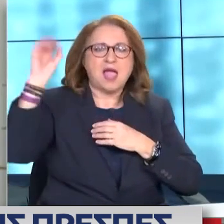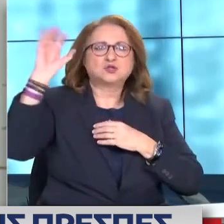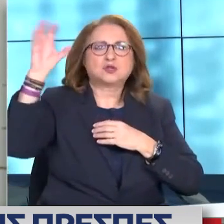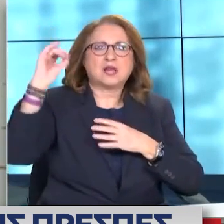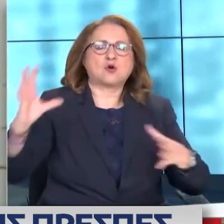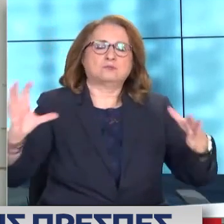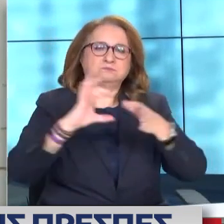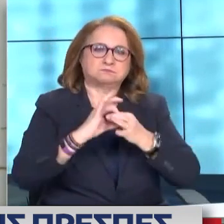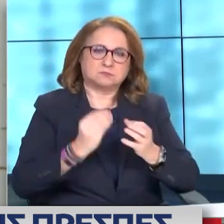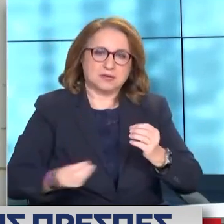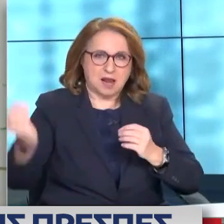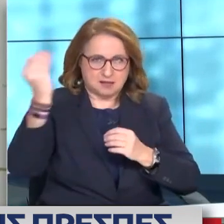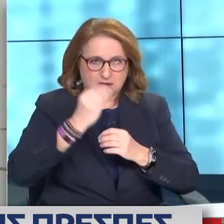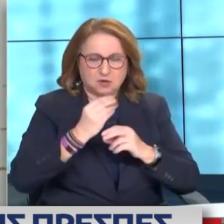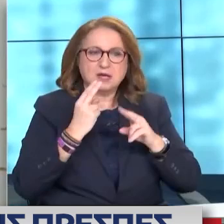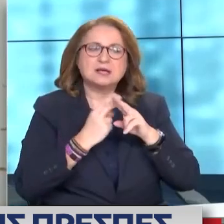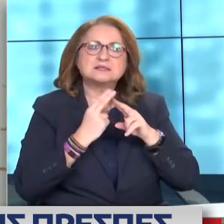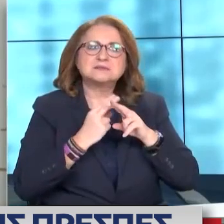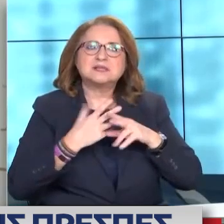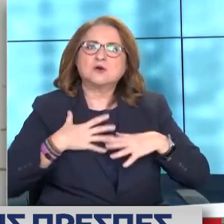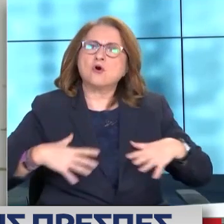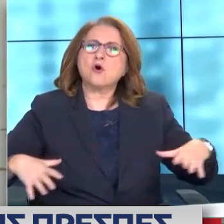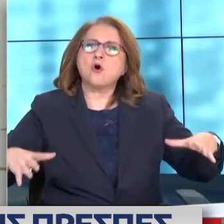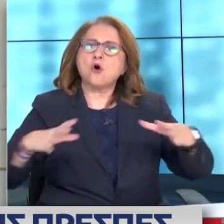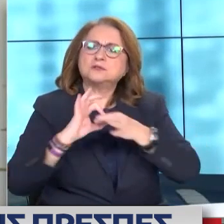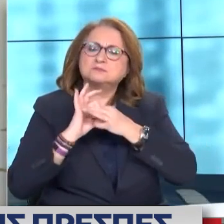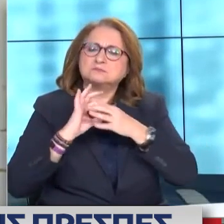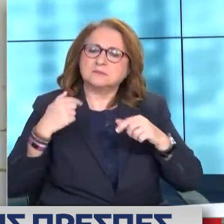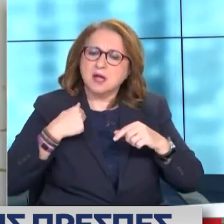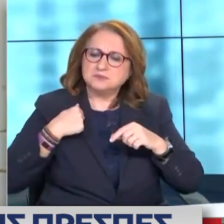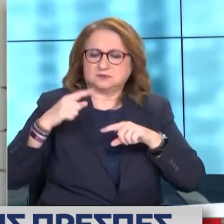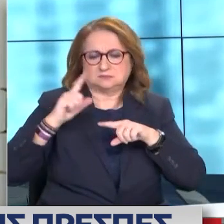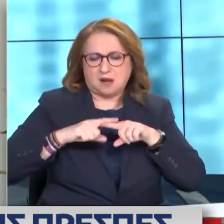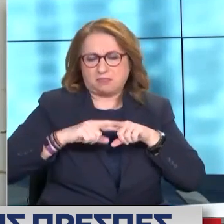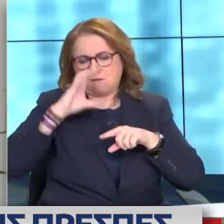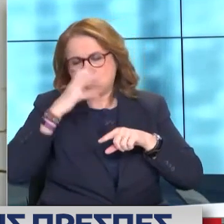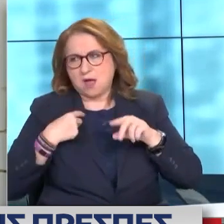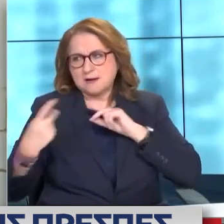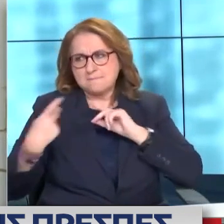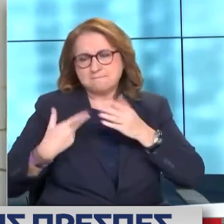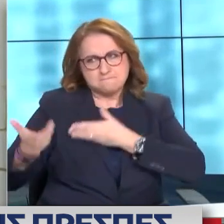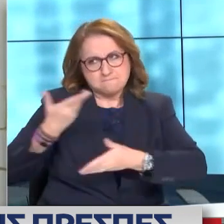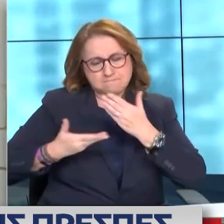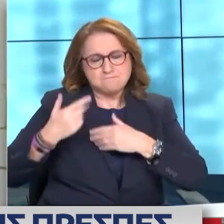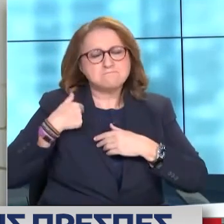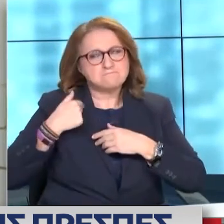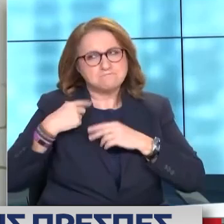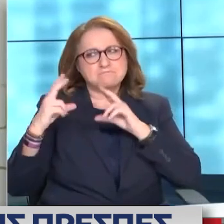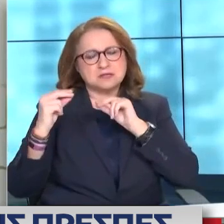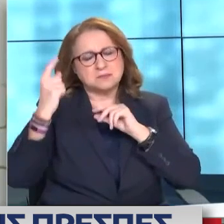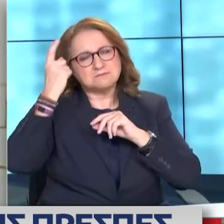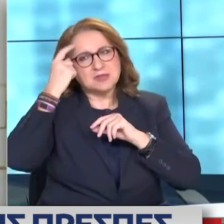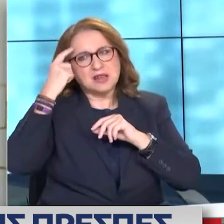και στο ανώτατο επίπεδο. Ποιος άλλωστε μπορεί να ξεχάσει τις αναφορές του Ζόραν Ζάεφ σε νέτο σκέτο Μακεδονία του αρχηγού της